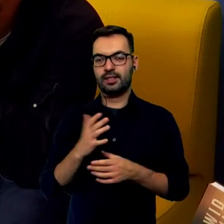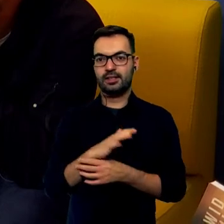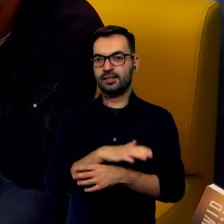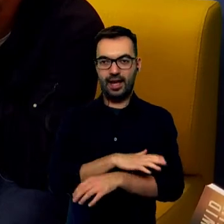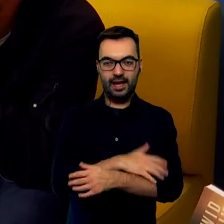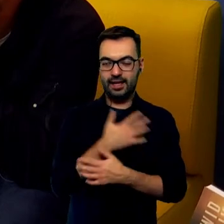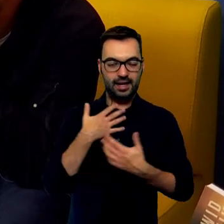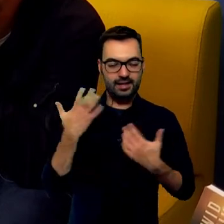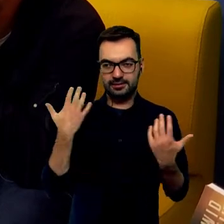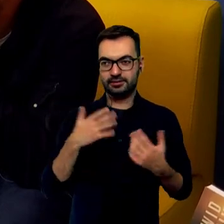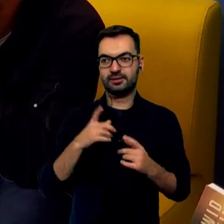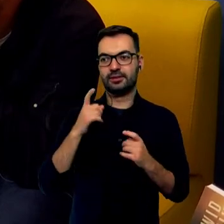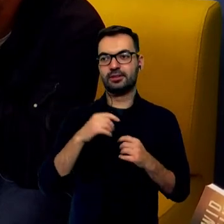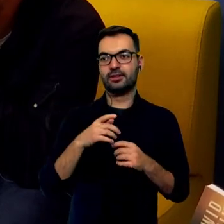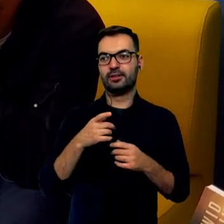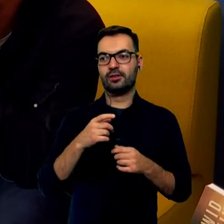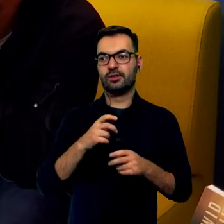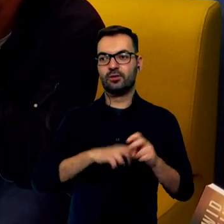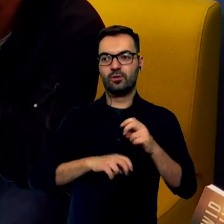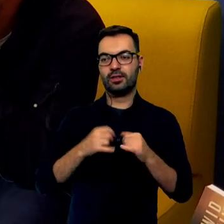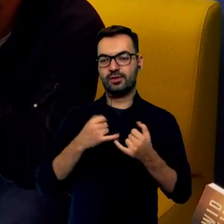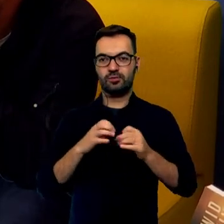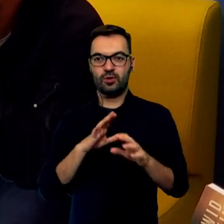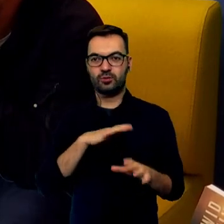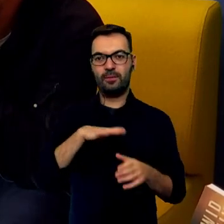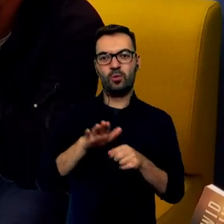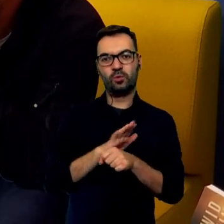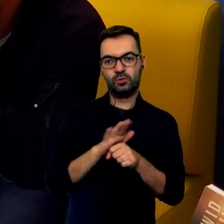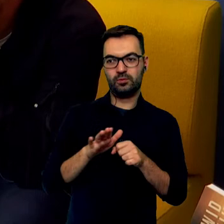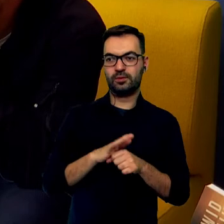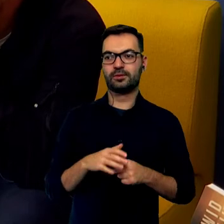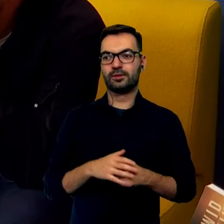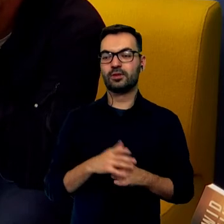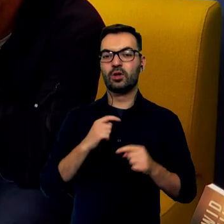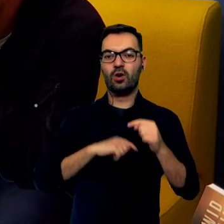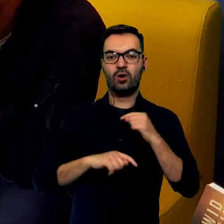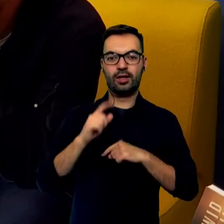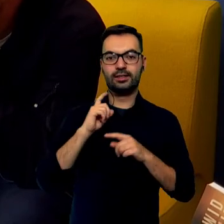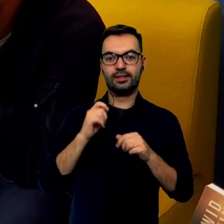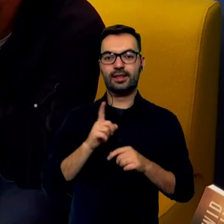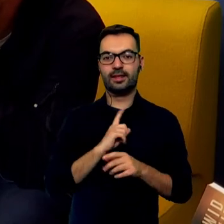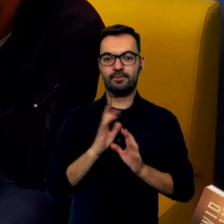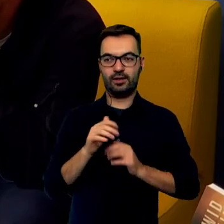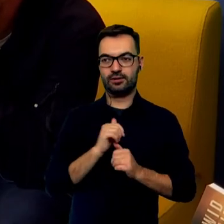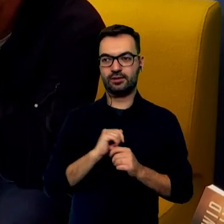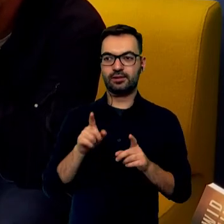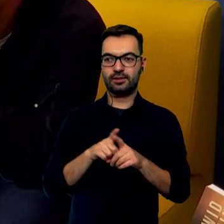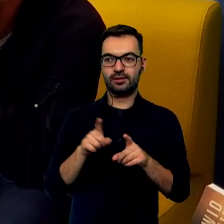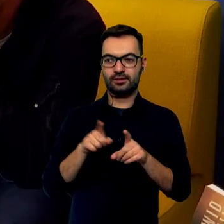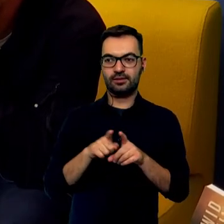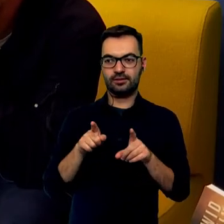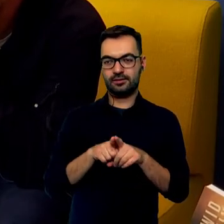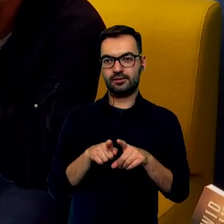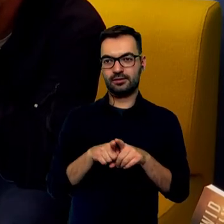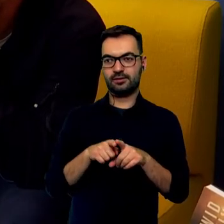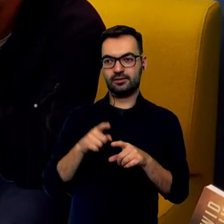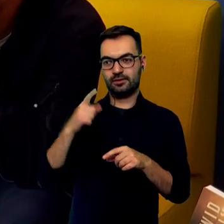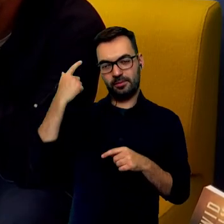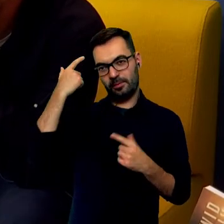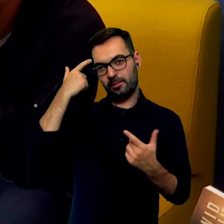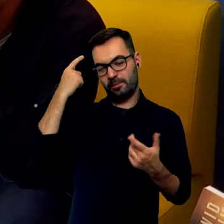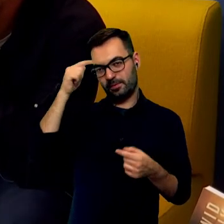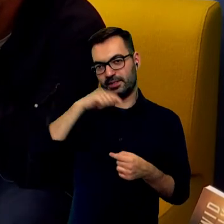ciała, no to za chwilę zaczniemy poruszać się w inny sposób, bo organizm zacznie dbać o siebie. I tak samo jest z